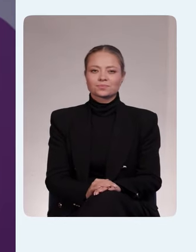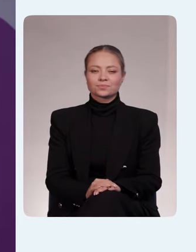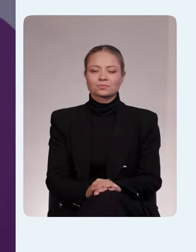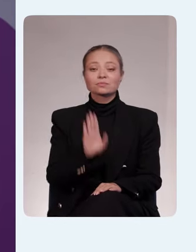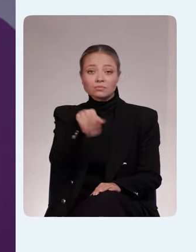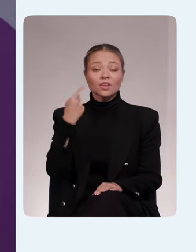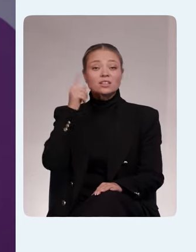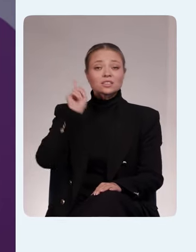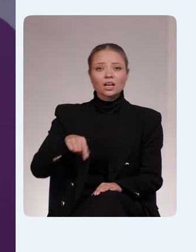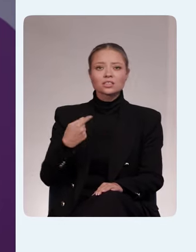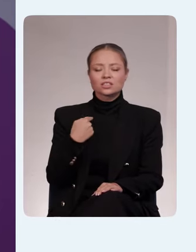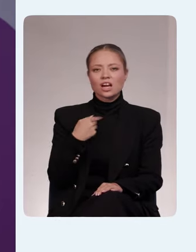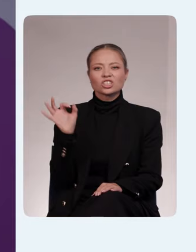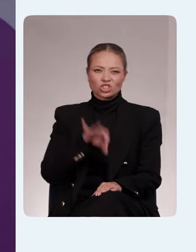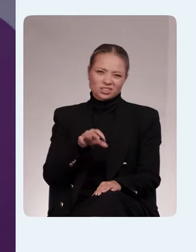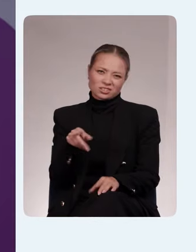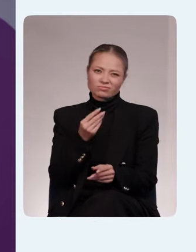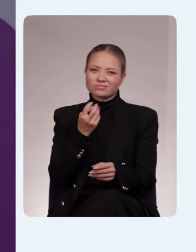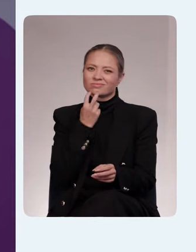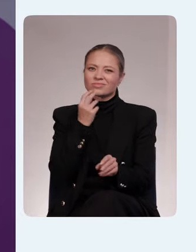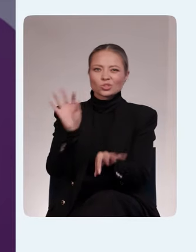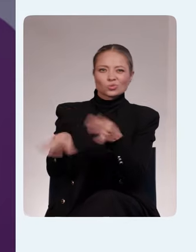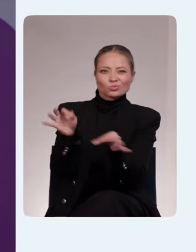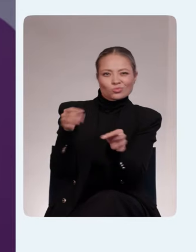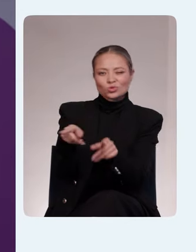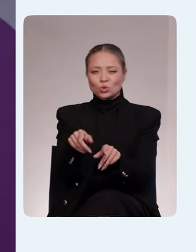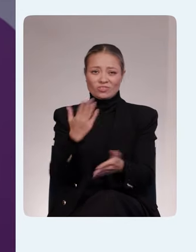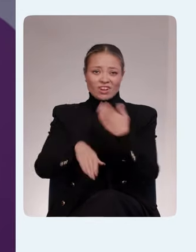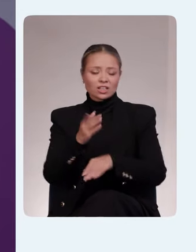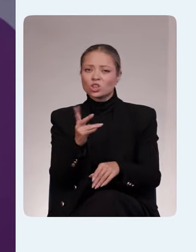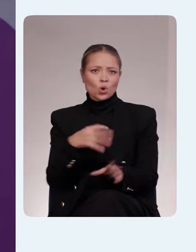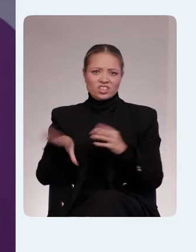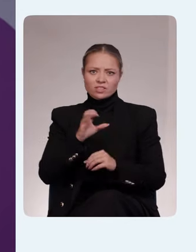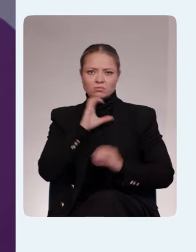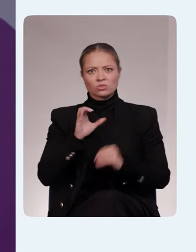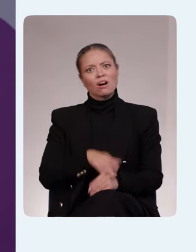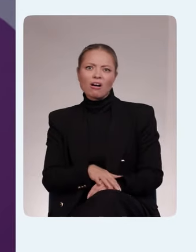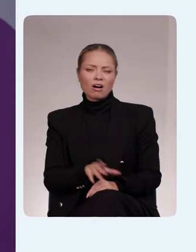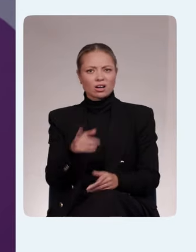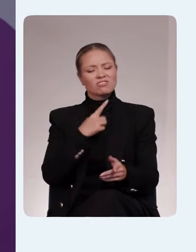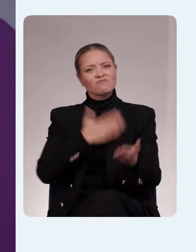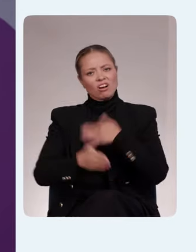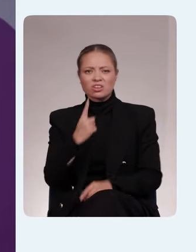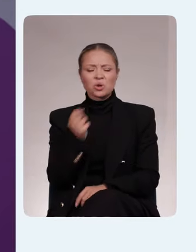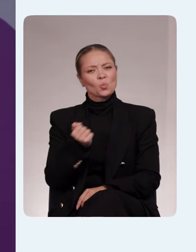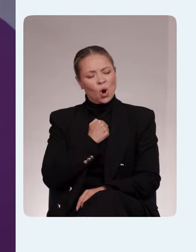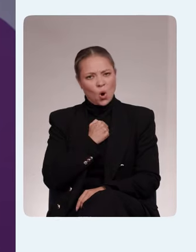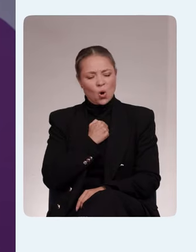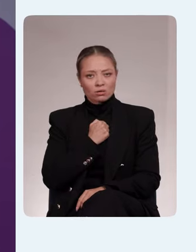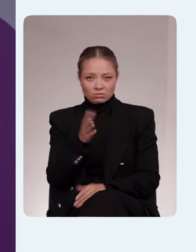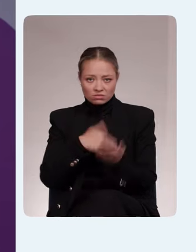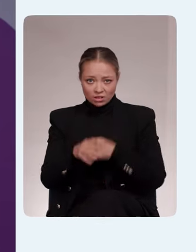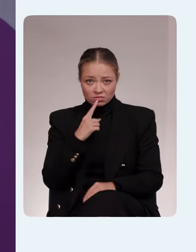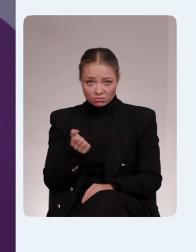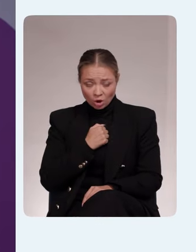ходишь? Я, знаете, часто шучу над инвалидами, но не все смеются. Некоторые считают, что ну как можно, инвалидов же жалко. Но инвалидов